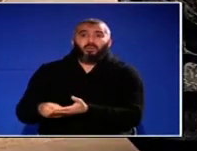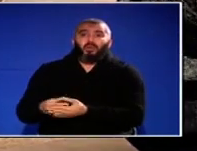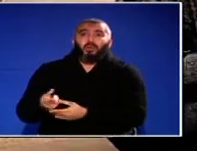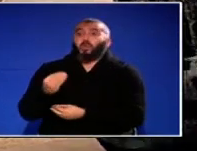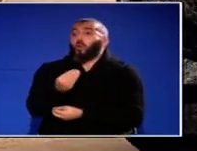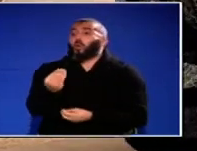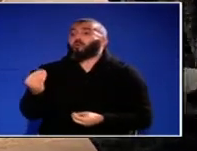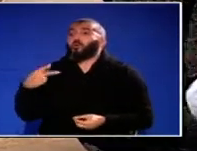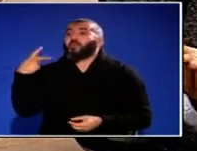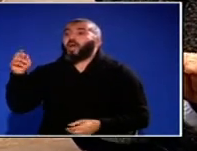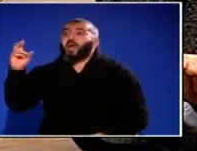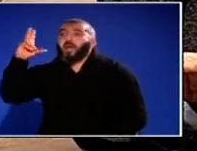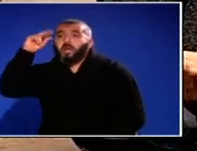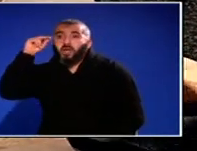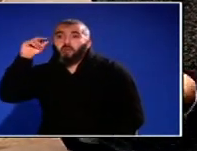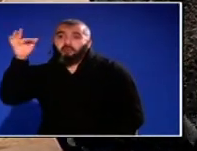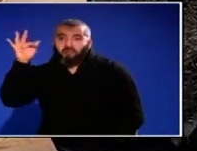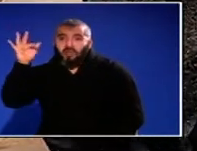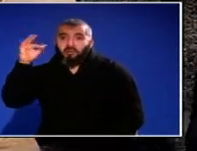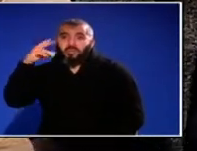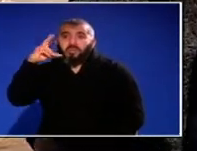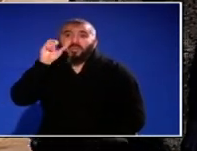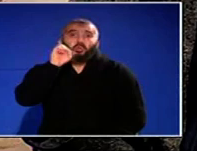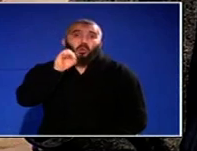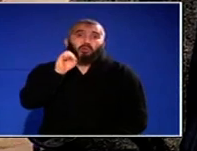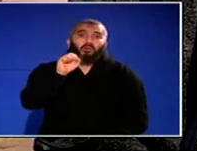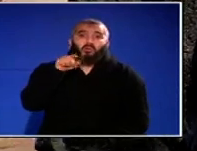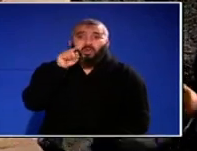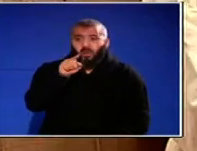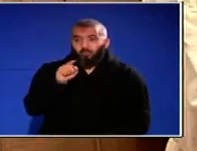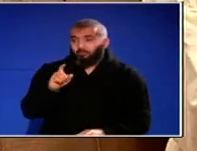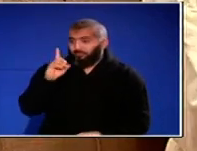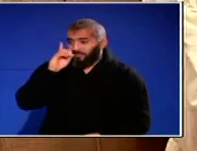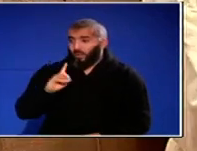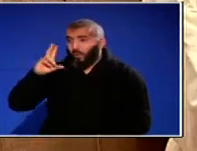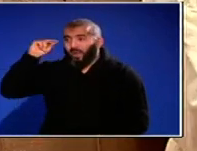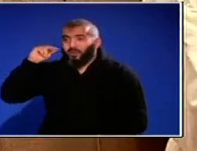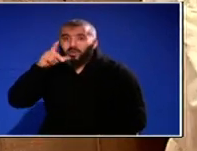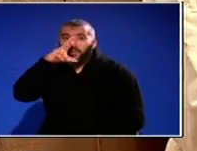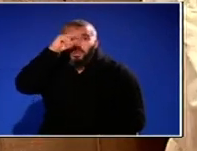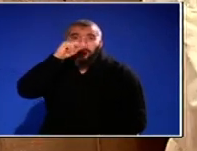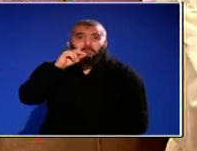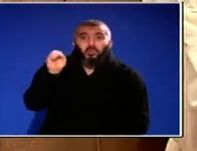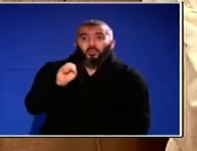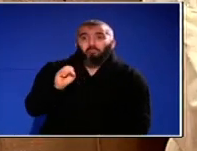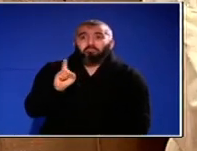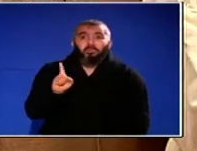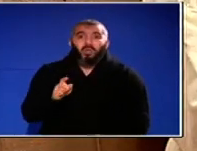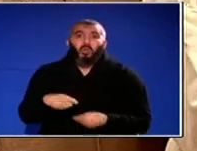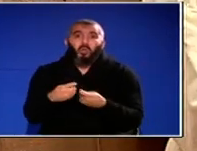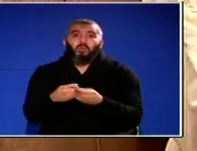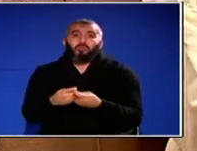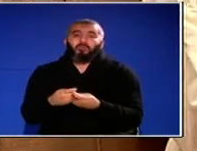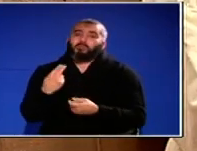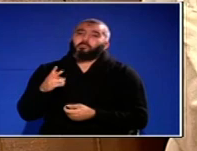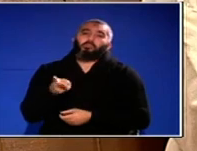على من يوسع. فقالوا كيفاش الان هادو يدوا وهادو خلوهم فقراء، على ما ندخلوش ندخلوهم في مساله